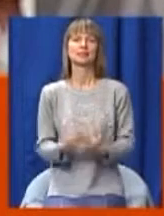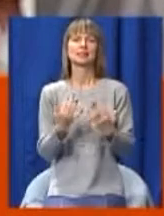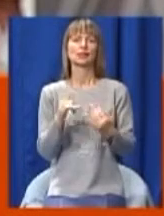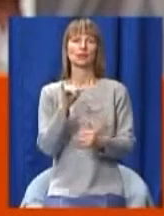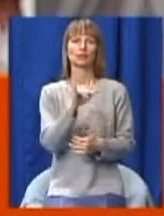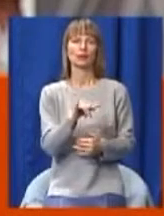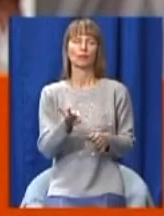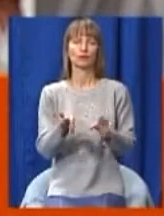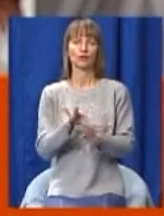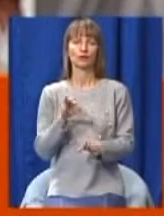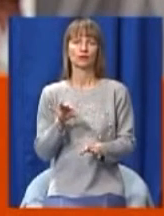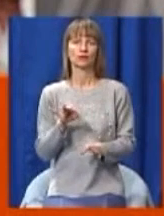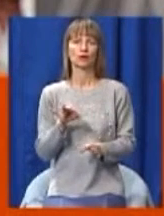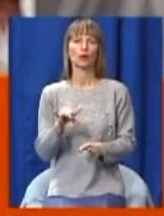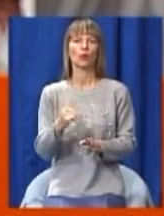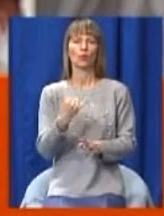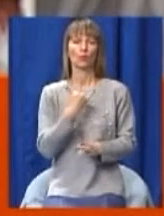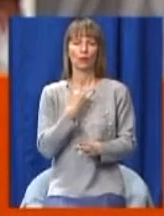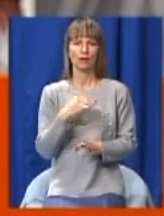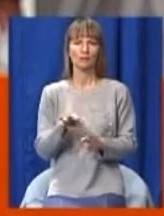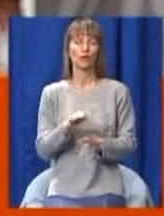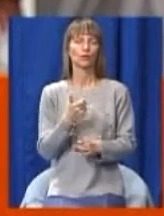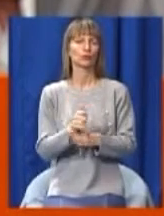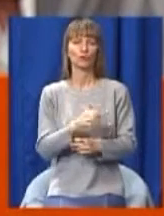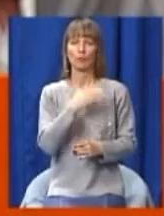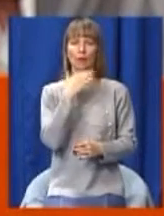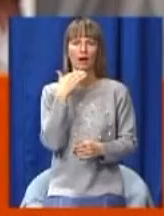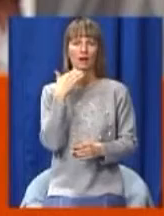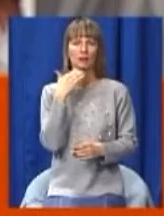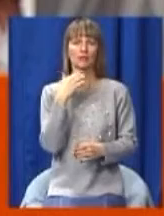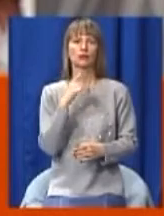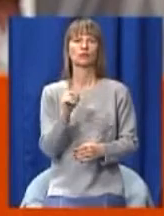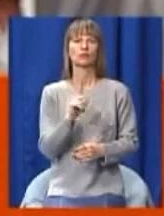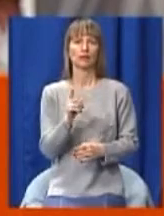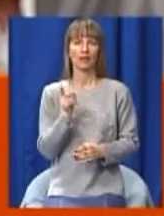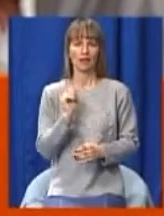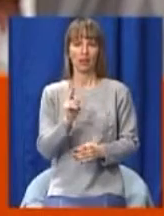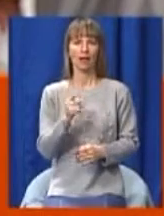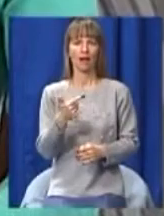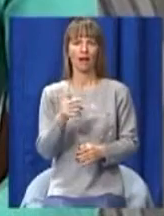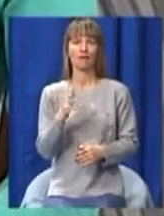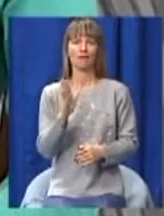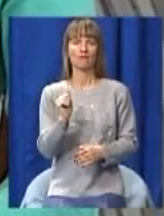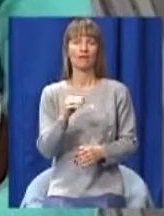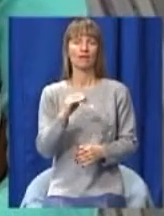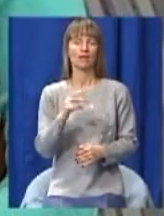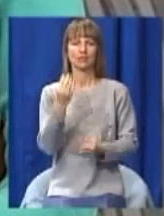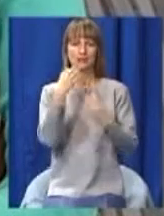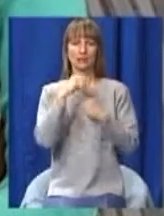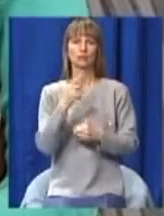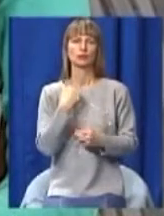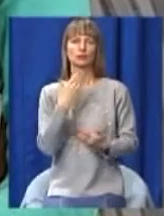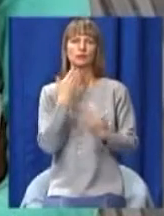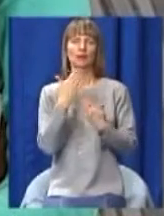Скільки в тебе це виходило? У мене виходило дуже багато. Що, прям кілограм вафель з'їдала? Вони ж, я чому